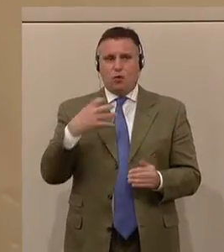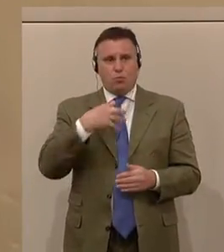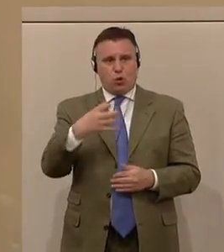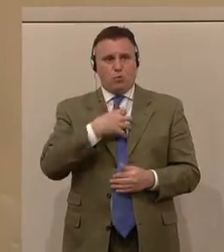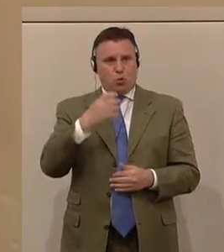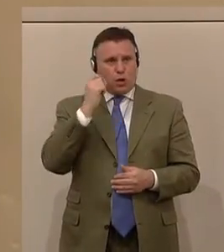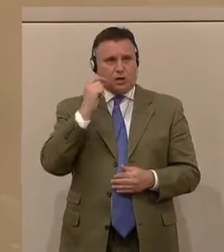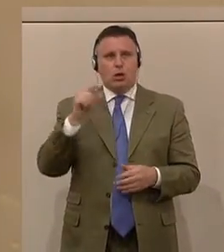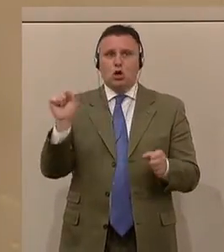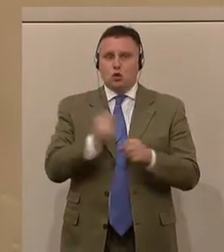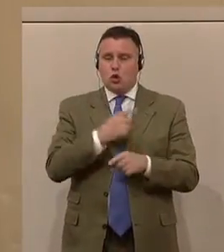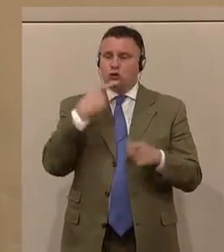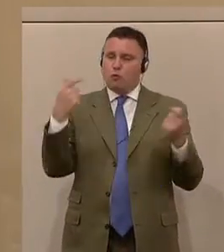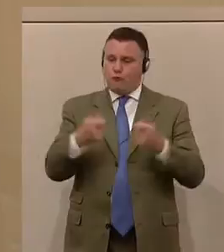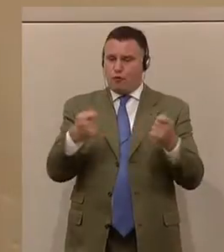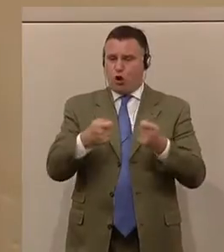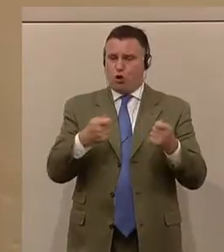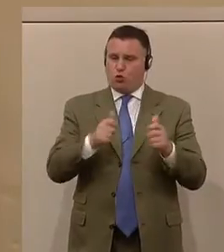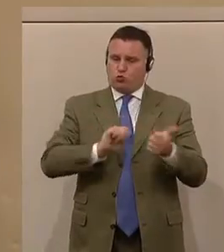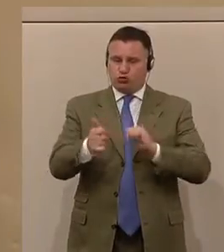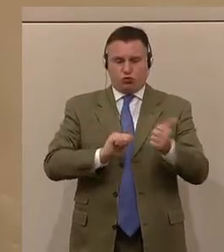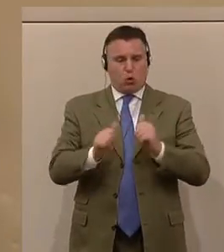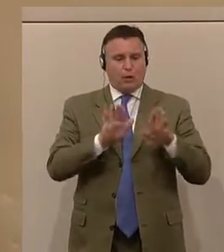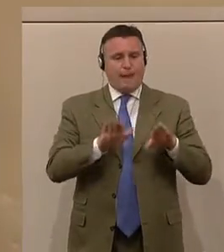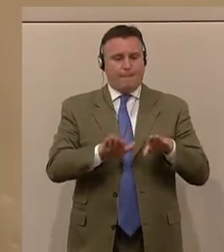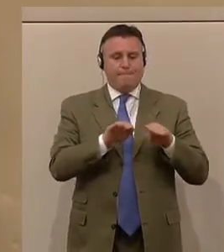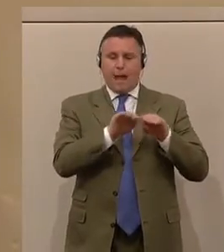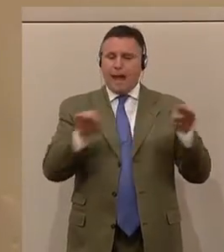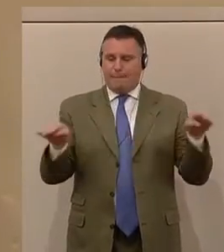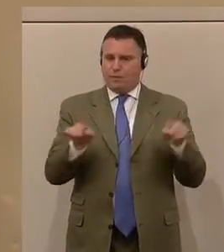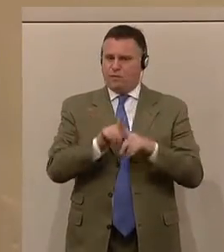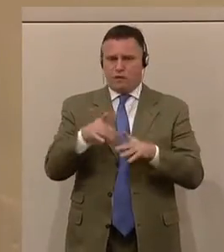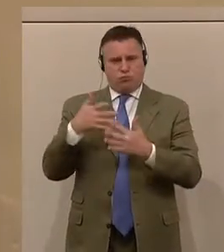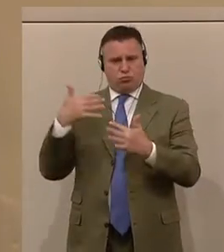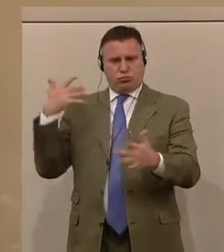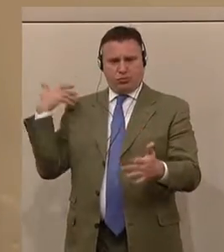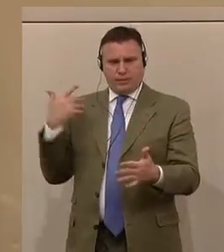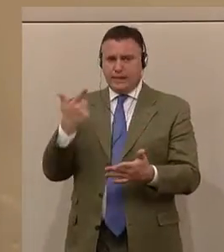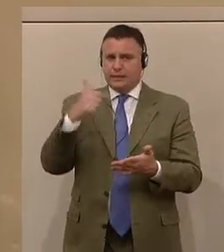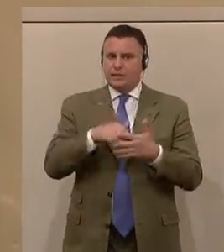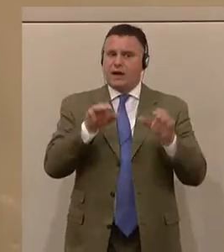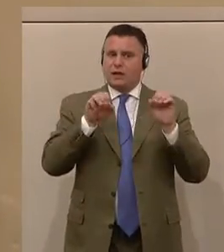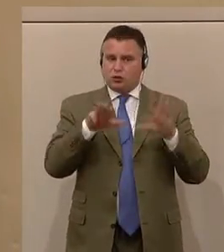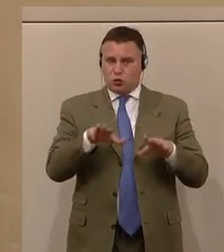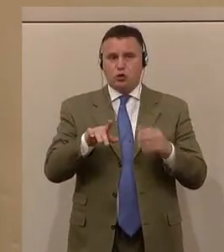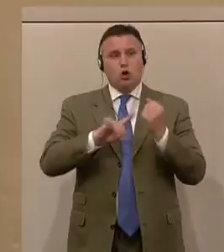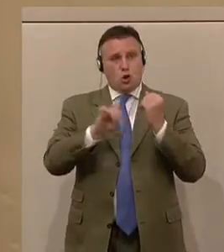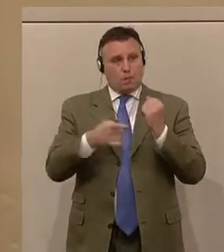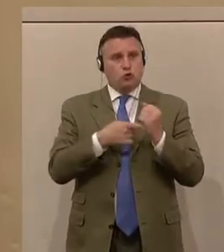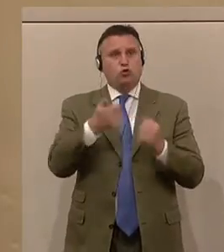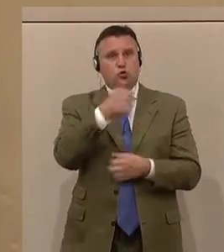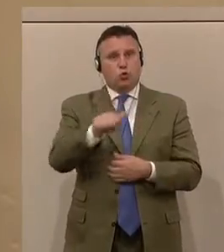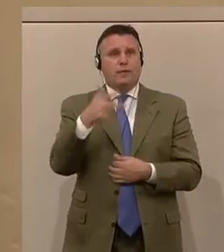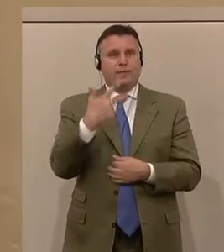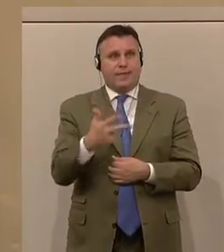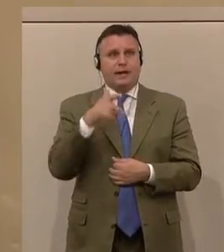gelungen, die Sportförderung dort zu halten, wo sie in den letzten Jahren war. Und so wird 2019 das Sportbudget in etwa